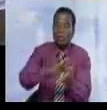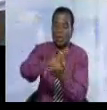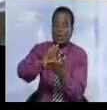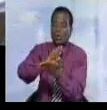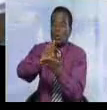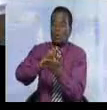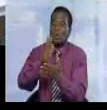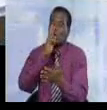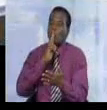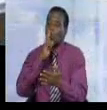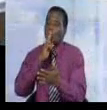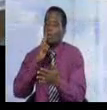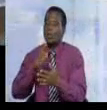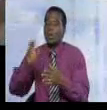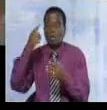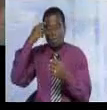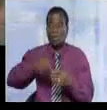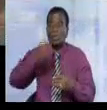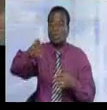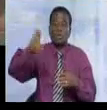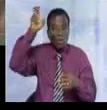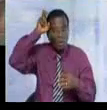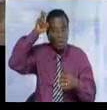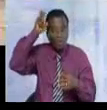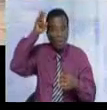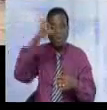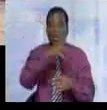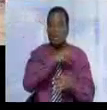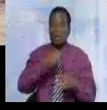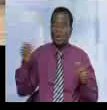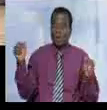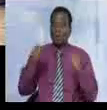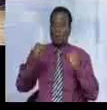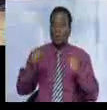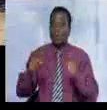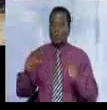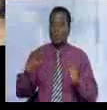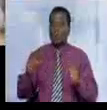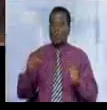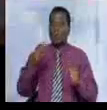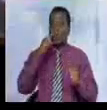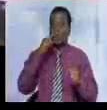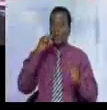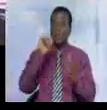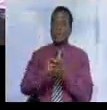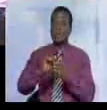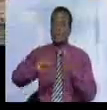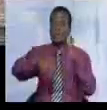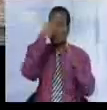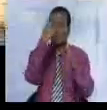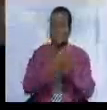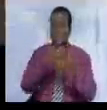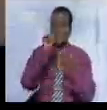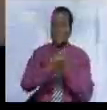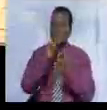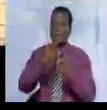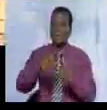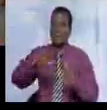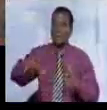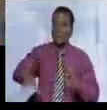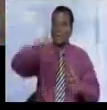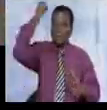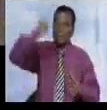le foufou rouge au génie. Ensuite, l'épreuve de courage des guerriers du chef. Cette épreuve consiste à saisir